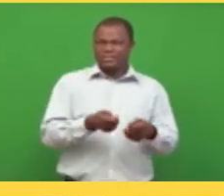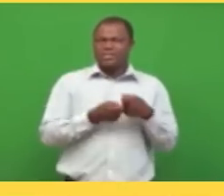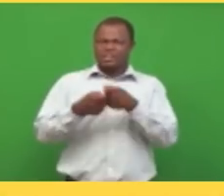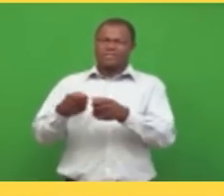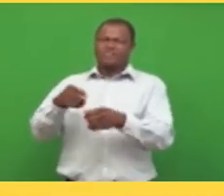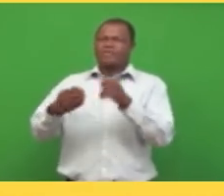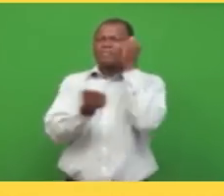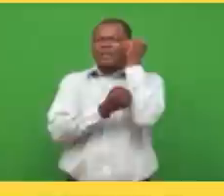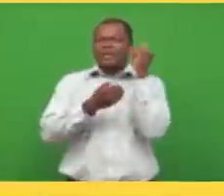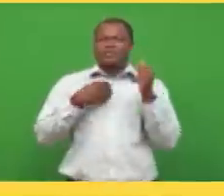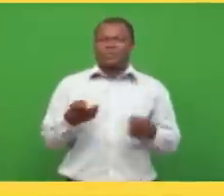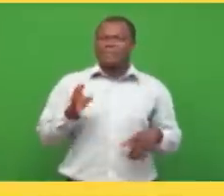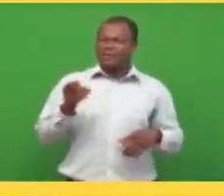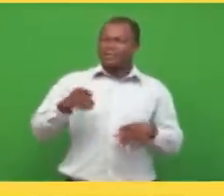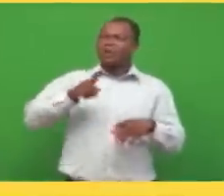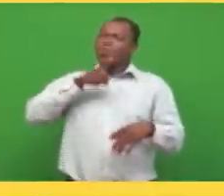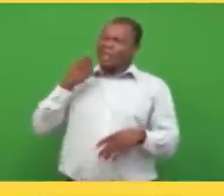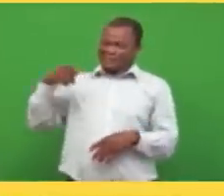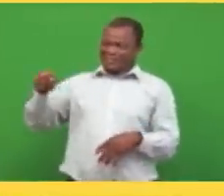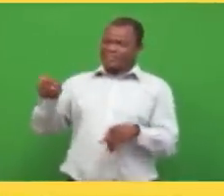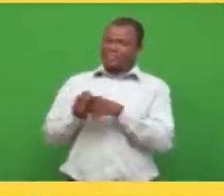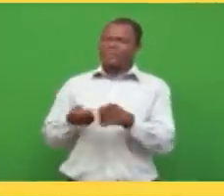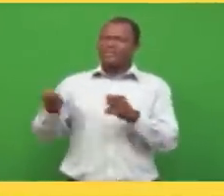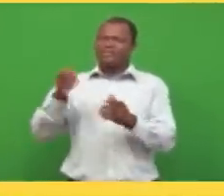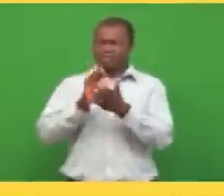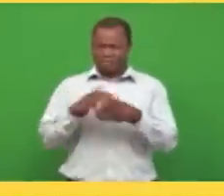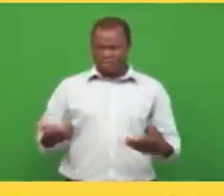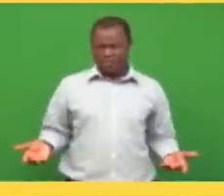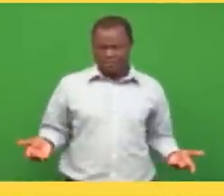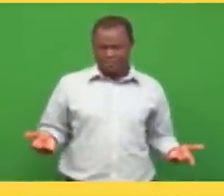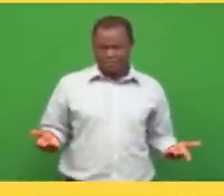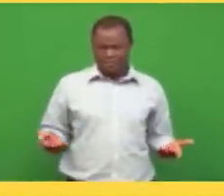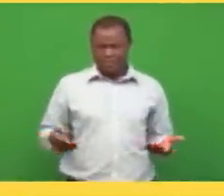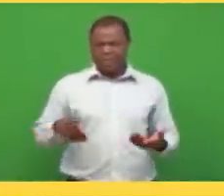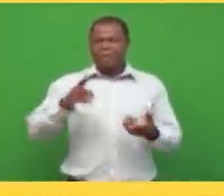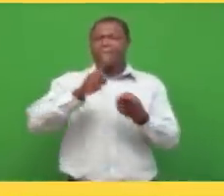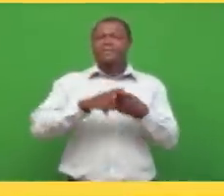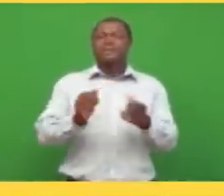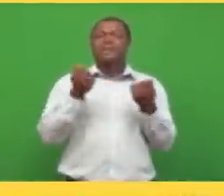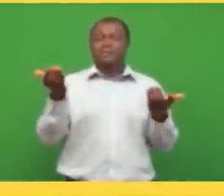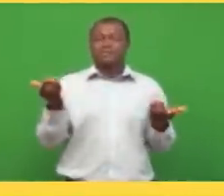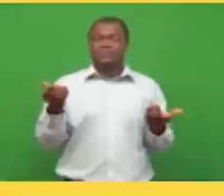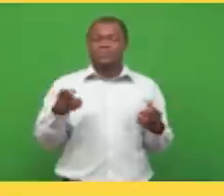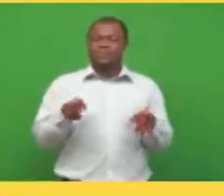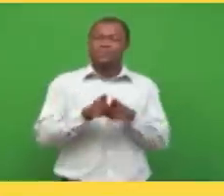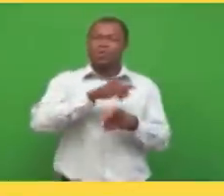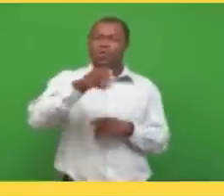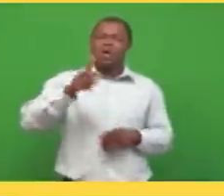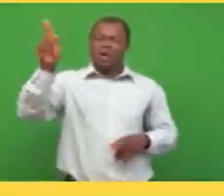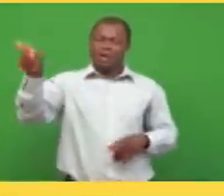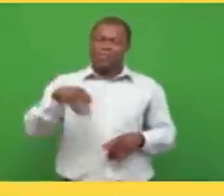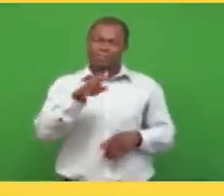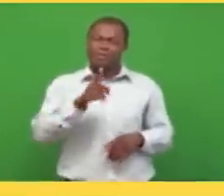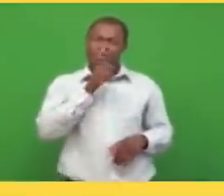tora chakati enda ipa nhengi wangu but kusaidhi kwemukadzi haasi kuwanika ariko and then vamwe futi vanouya